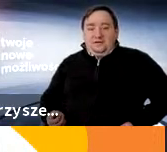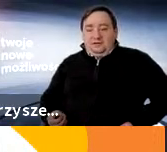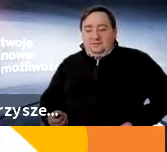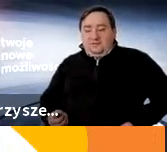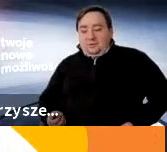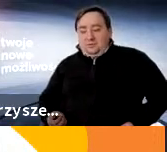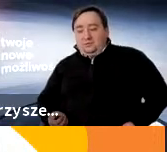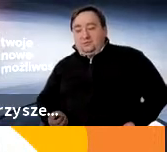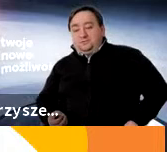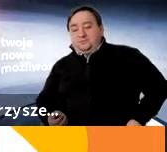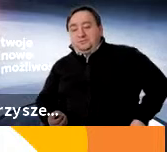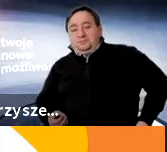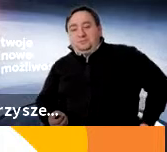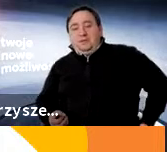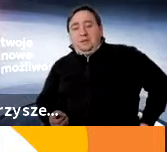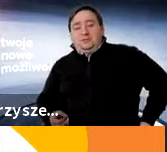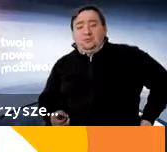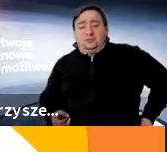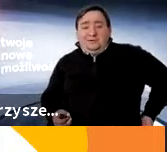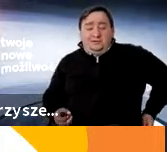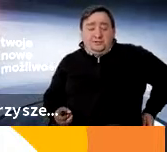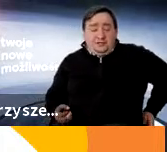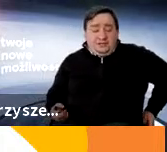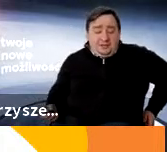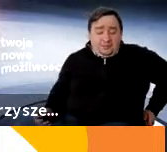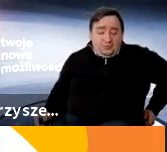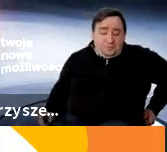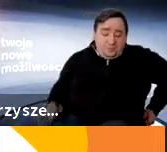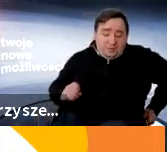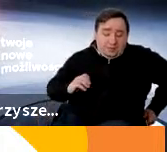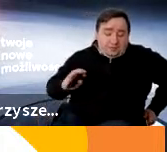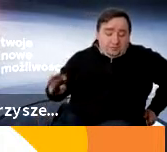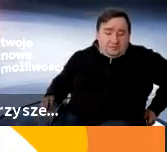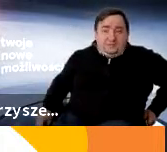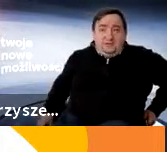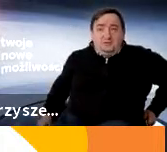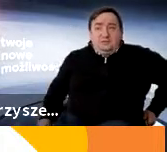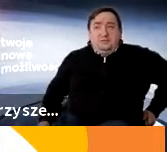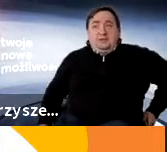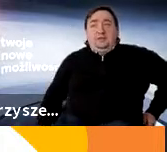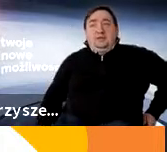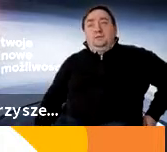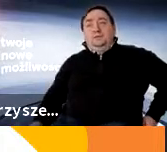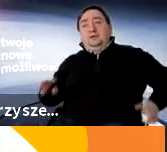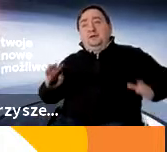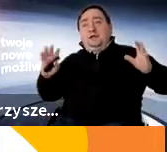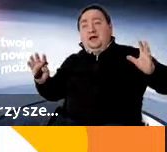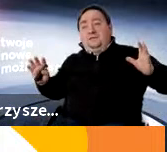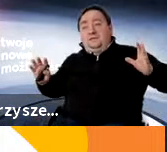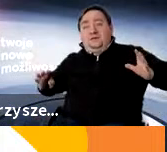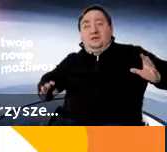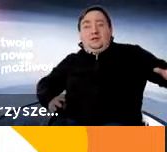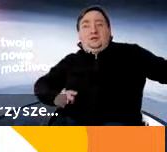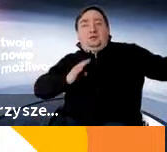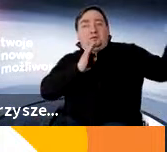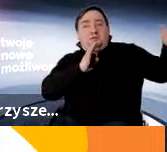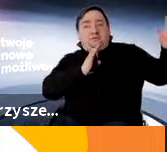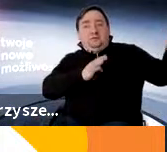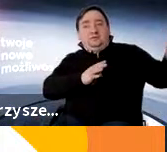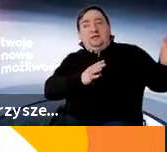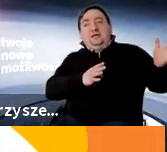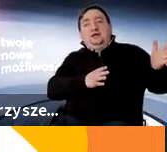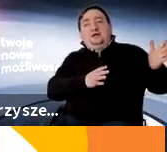najbardziej efektywny sposób. Na początku działalności TNM-u rozrysowaliśmy sobie taki graf